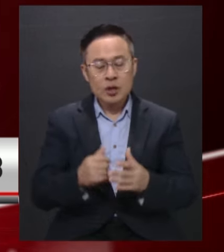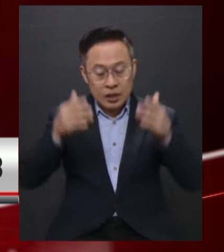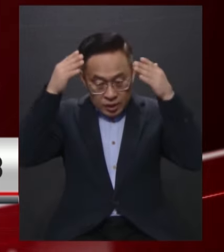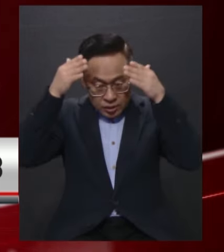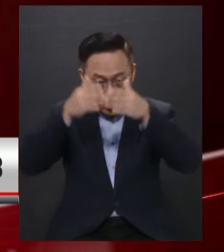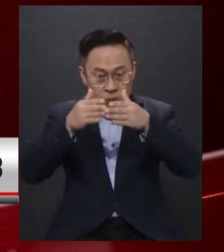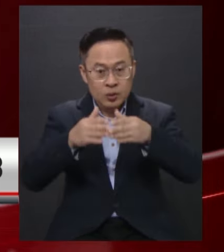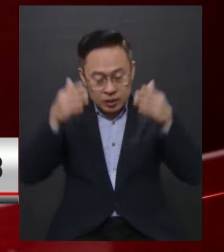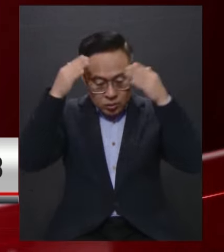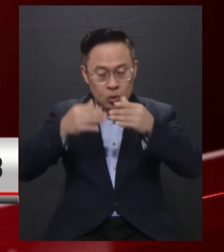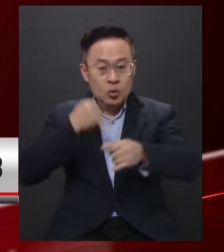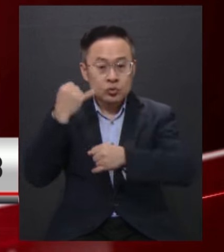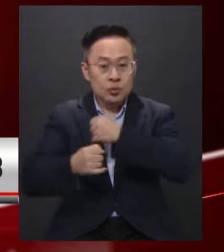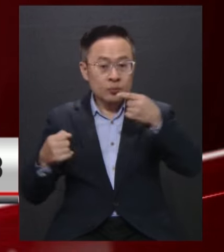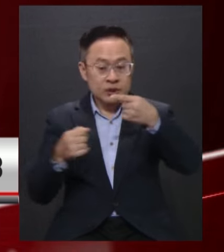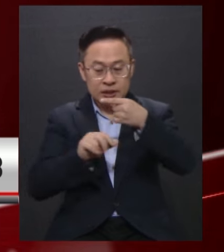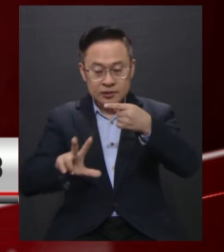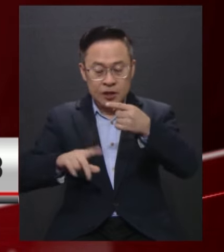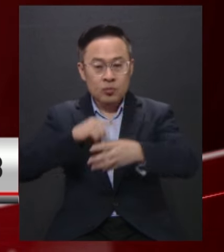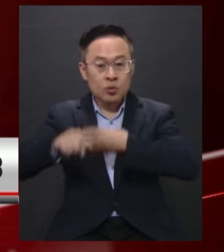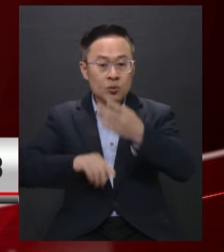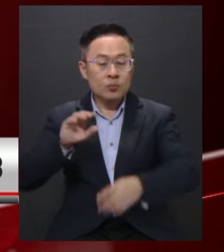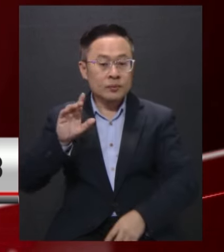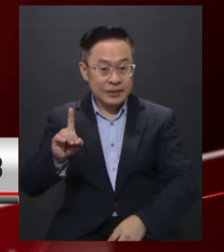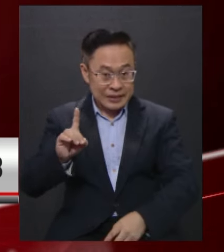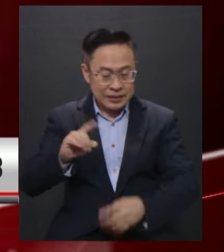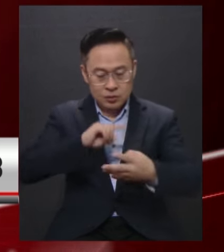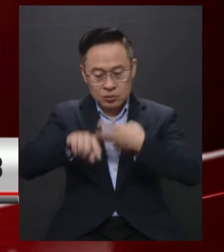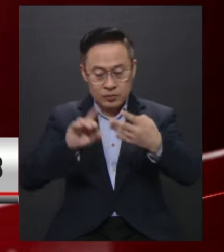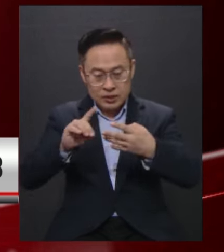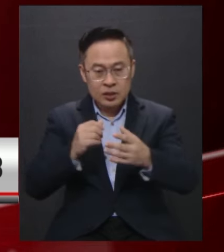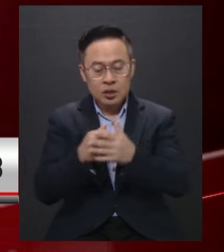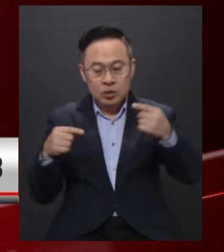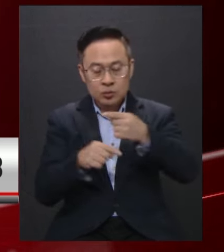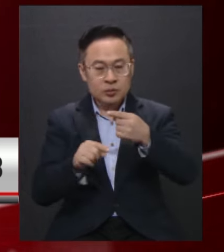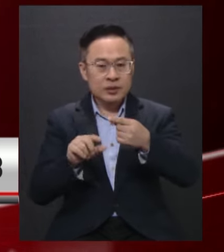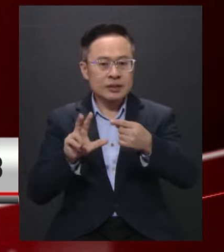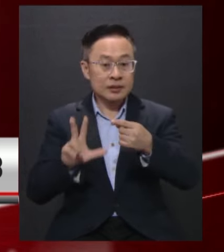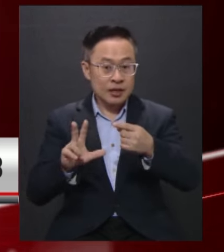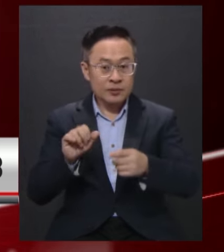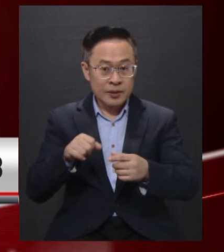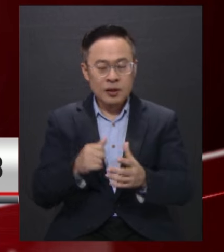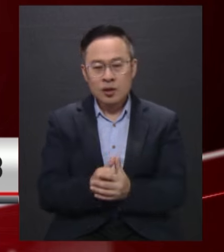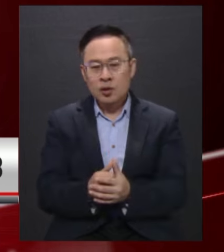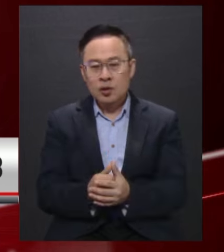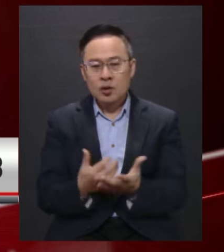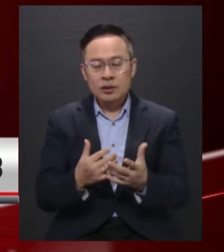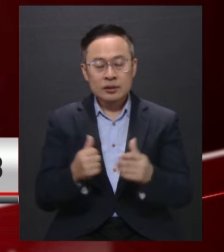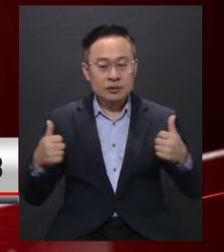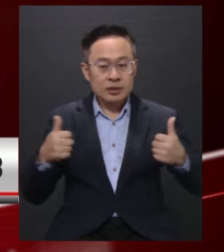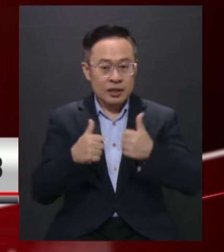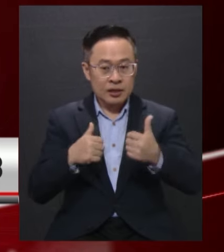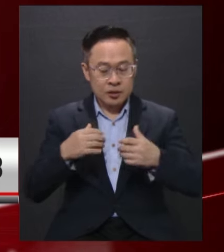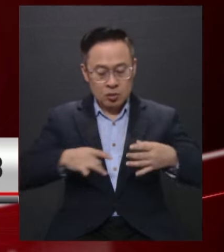านะอันดับ3ที่ดีที่สุด1ใน4เนี่ยนะคะจริงๆก็เป็นอันดับ4เลยที่เข้ามาเนี่ยนะคะก็จะเจอกับออสเตรเลียเ